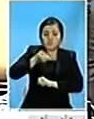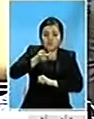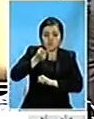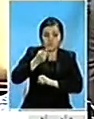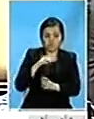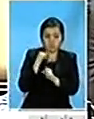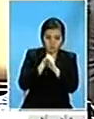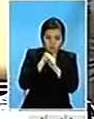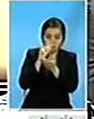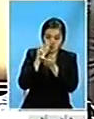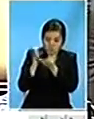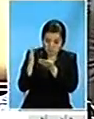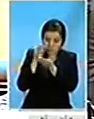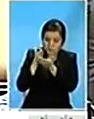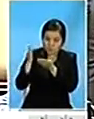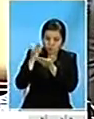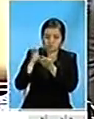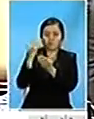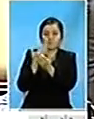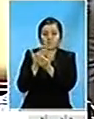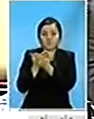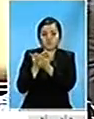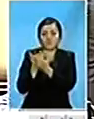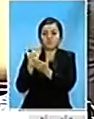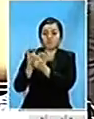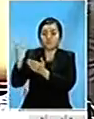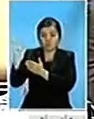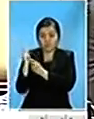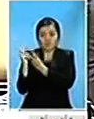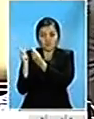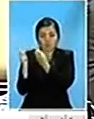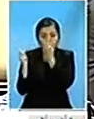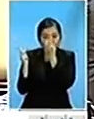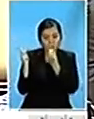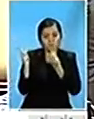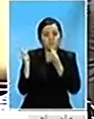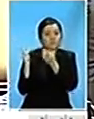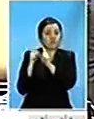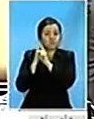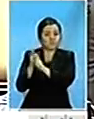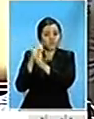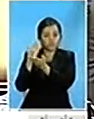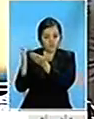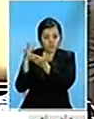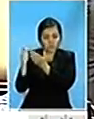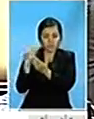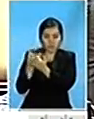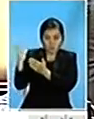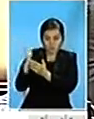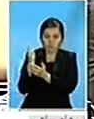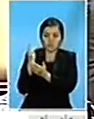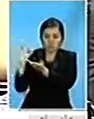เตรียมการที่จะมีการชำระทั้งเงินต้นและดอกเบี้ยส่วนที่ได้เตรียมไว้จะมีการชำระเงินต้นนั้นสูง